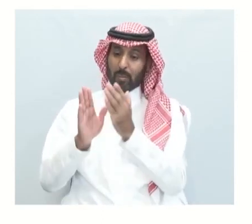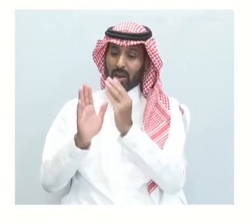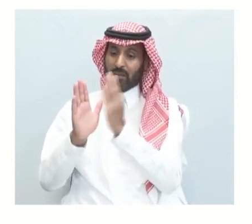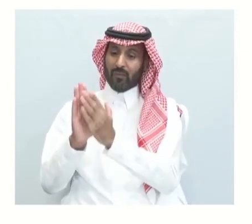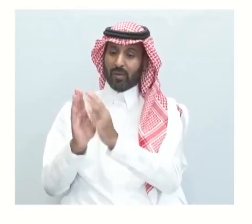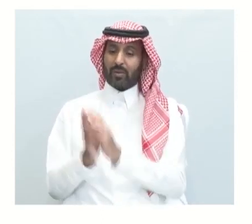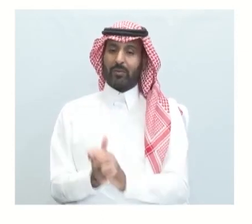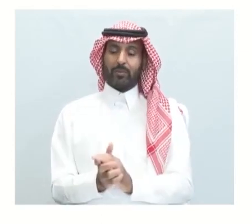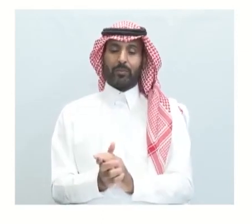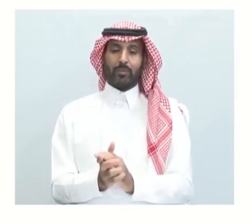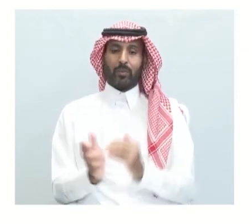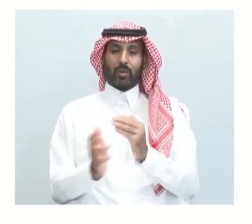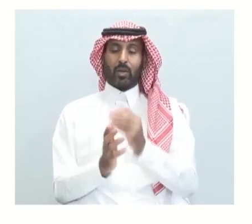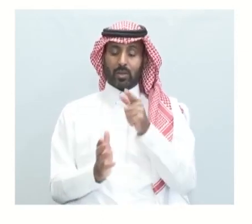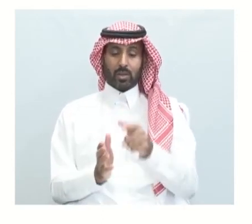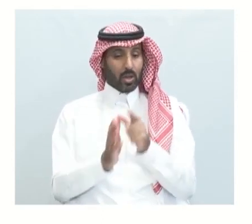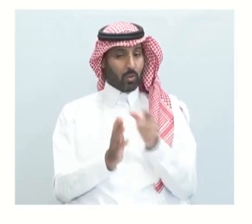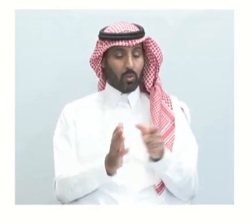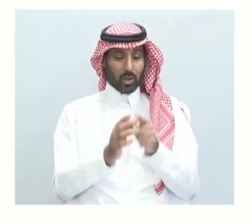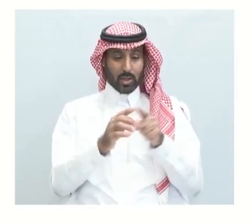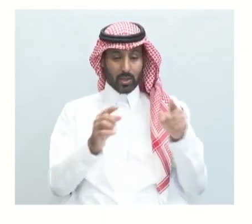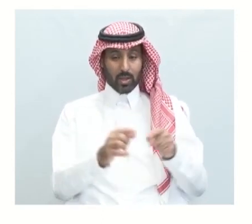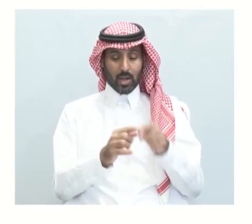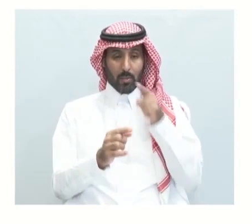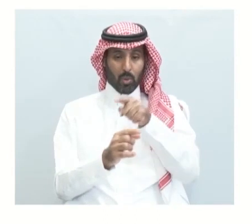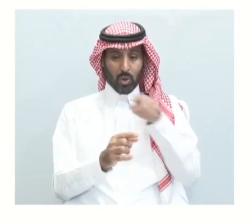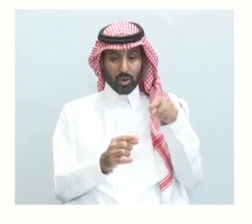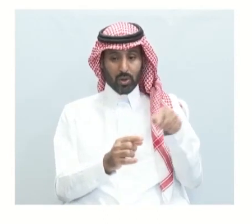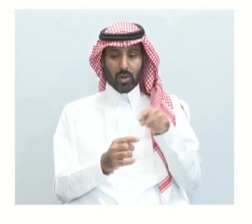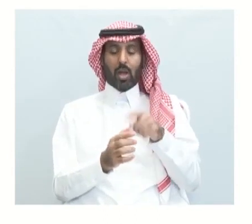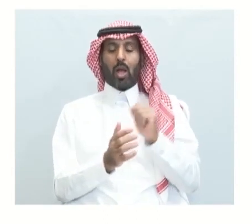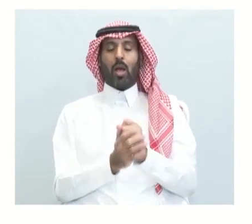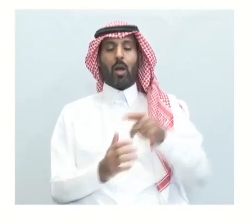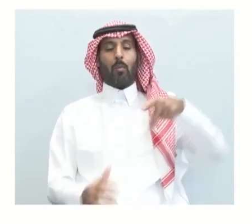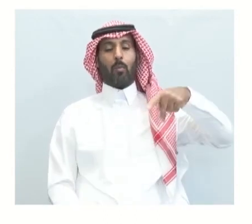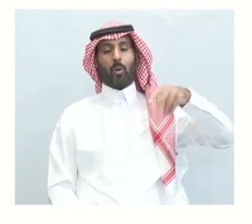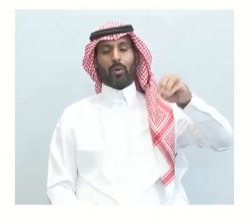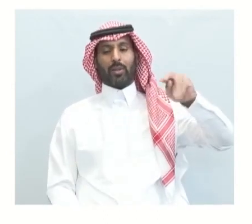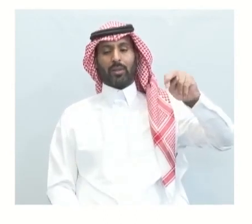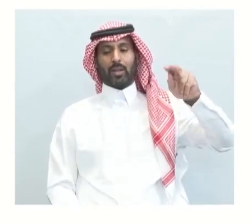هو اللبنه الثانيه من الملف يدلك عليها ما يسمى بالبوينتر او المؤشر